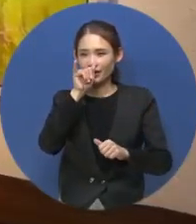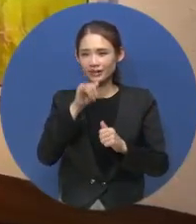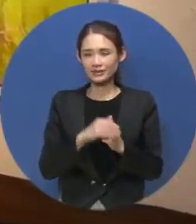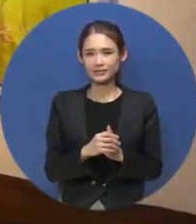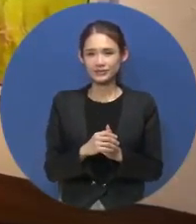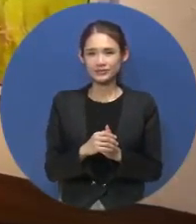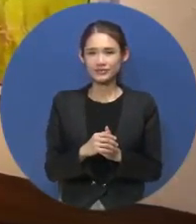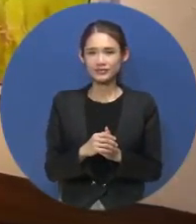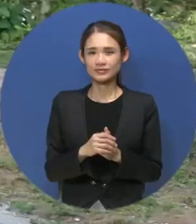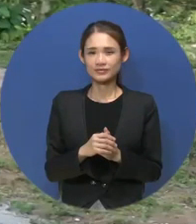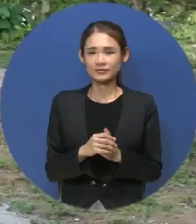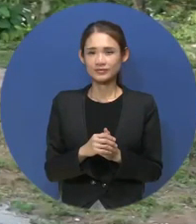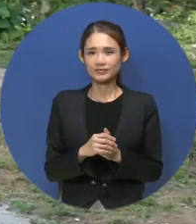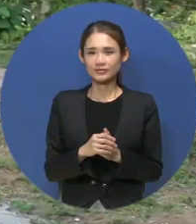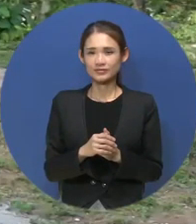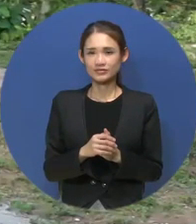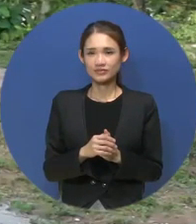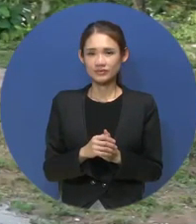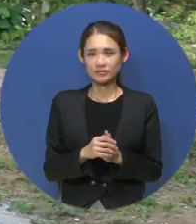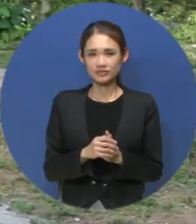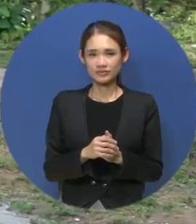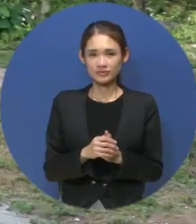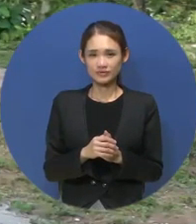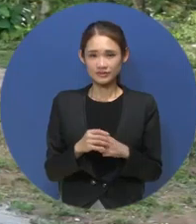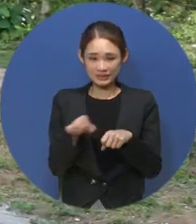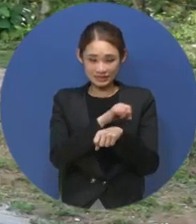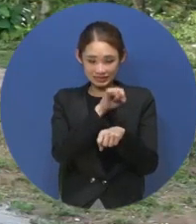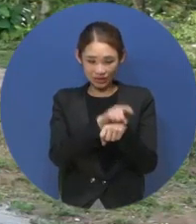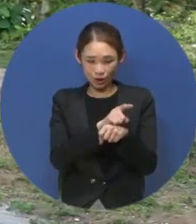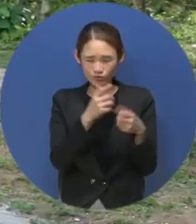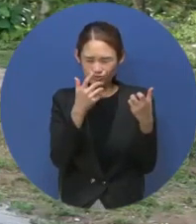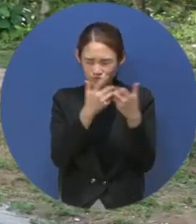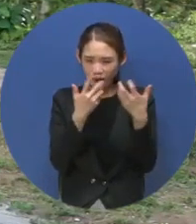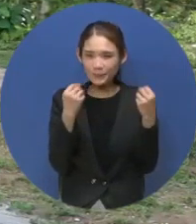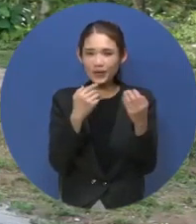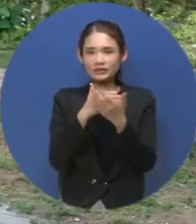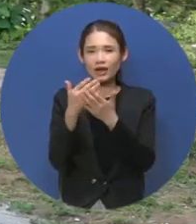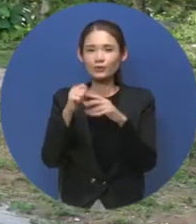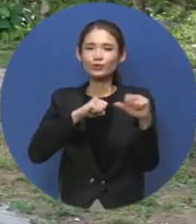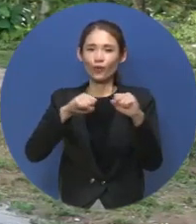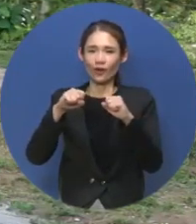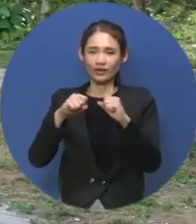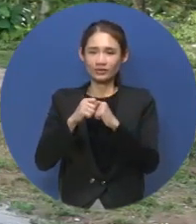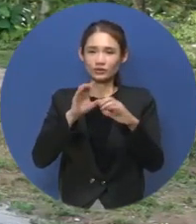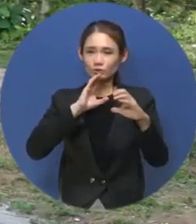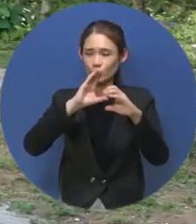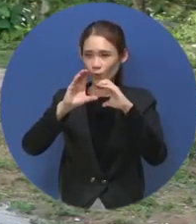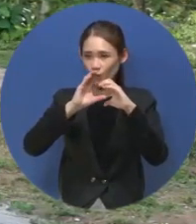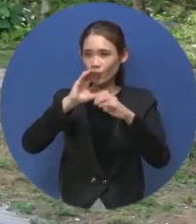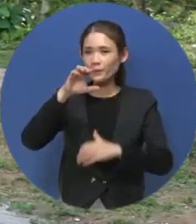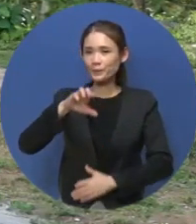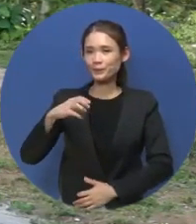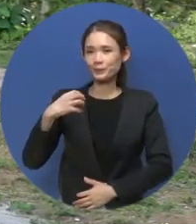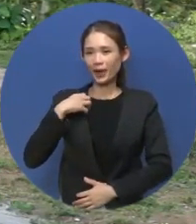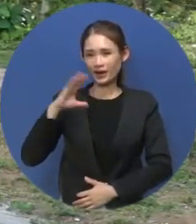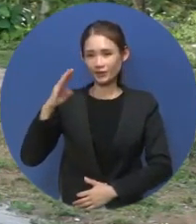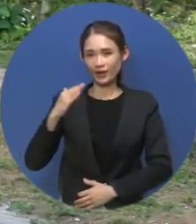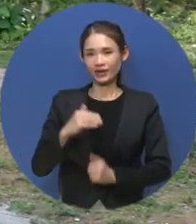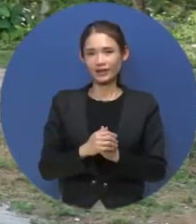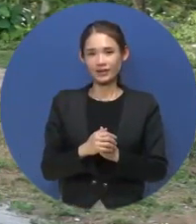특히 전시된 10여 점의 컬러 사진에는 시린 겨울서리가 내린 꽃잎의 표면을 통해 시간의